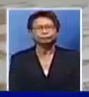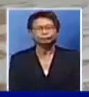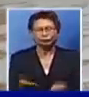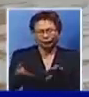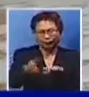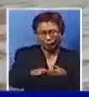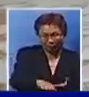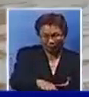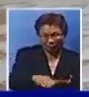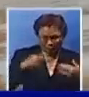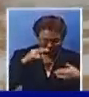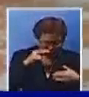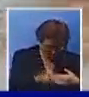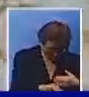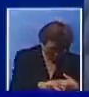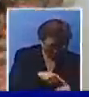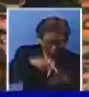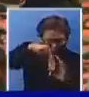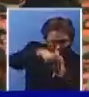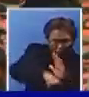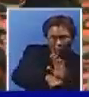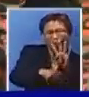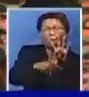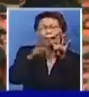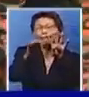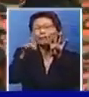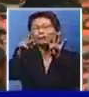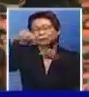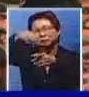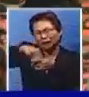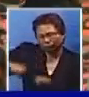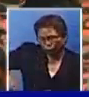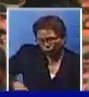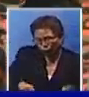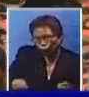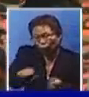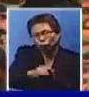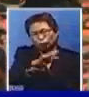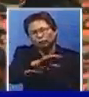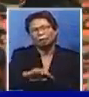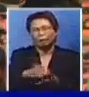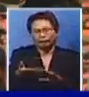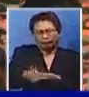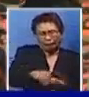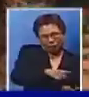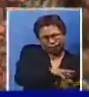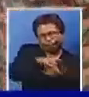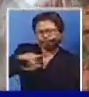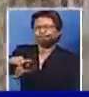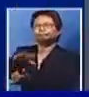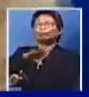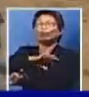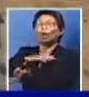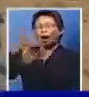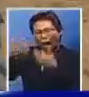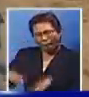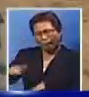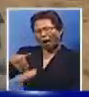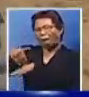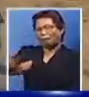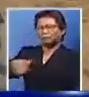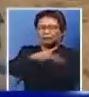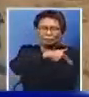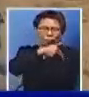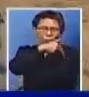Mayat mangsa ditemukan pada kedalaman 4 meter di dalam sungai berkenaan dan diserahkan kepada polis sebelum dihantar ke